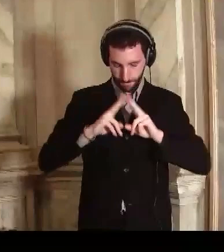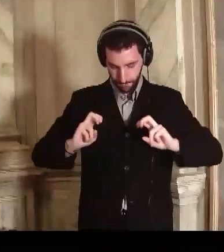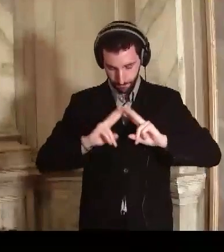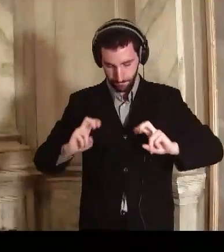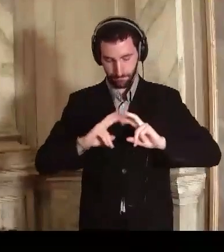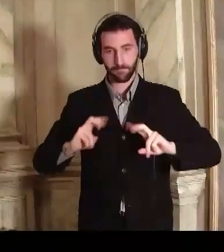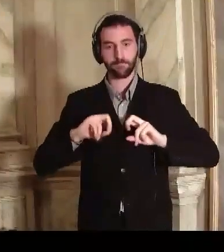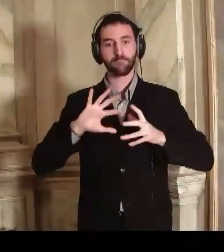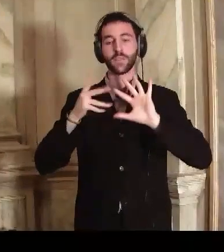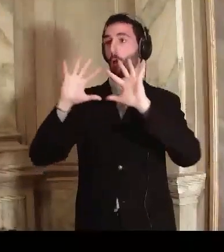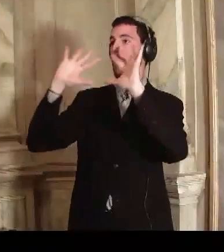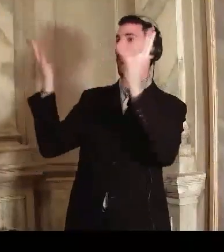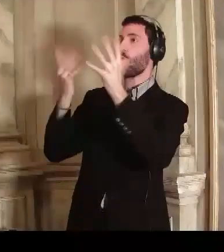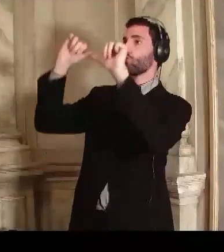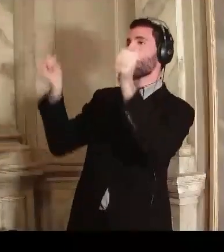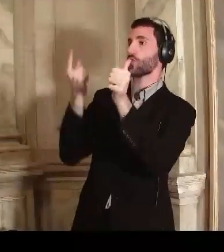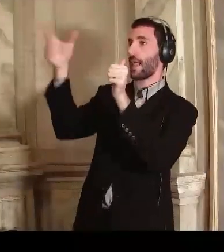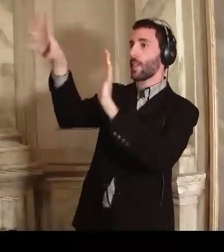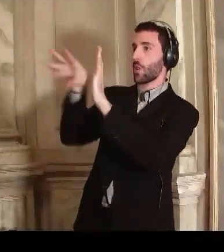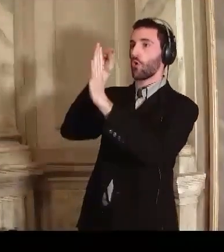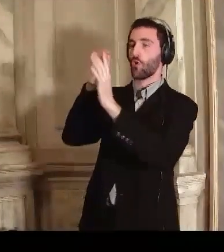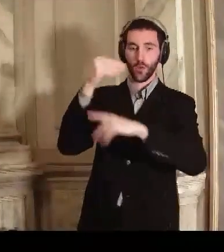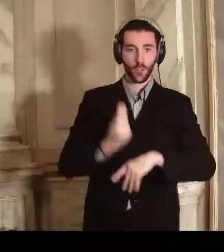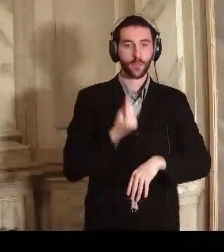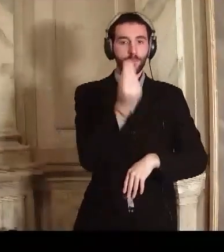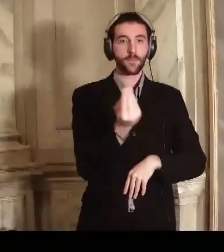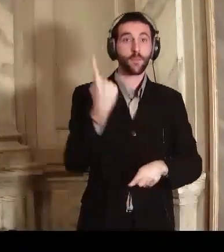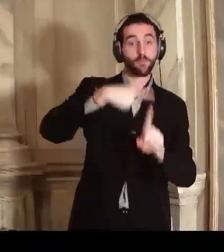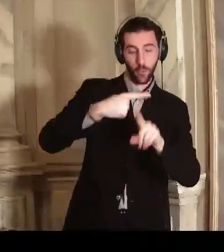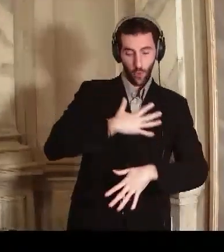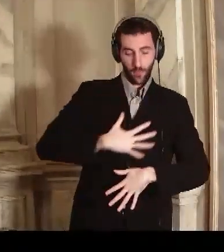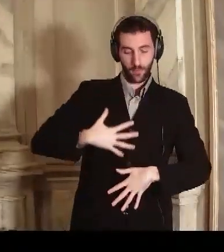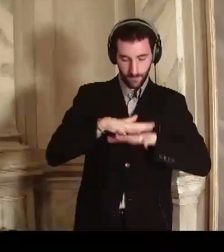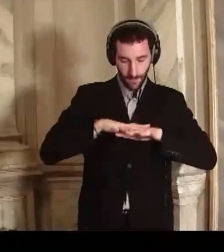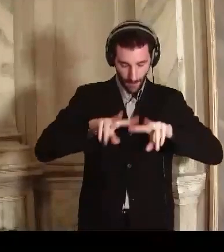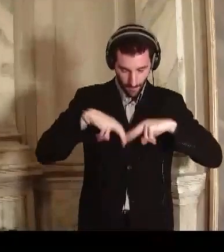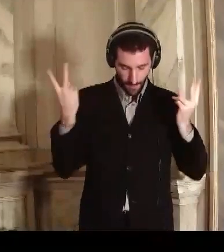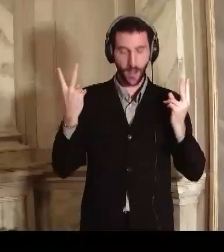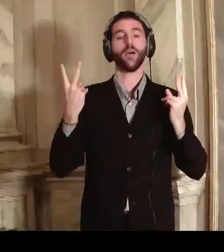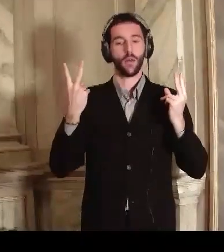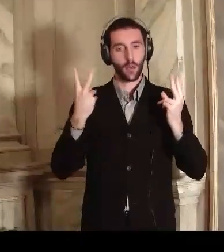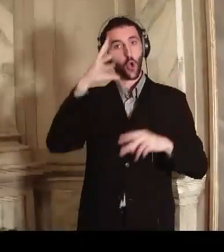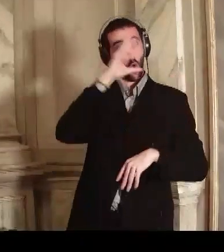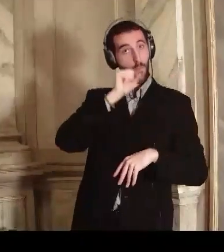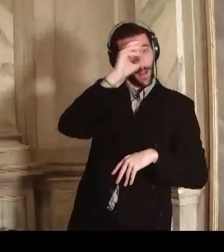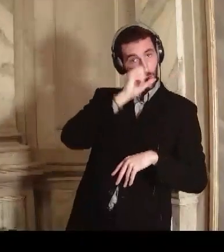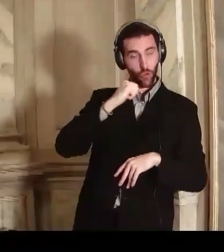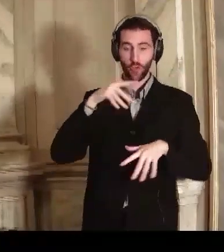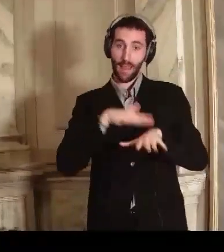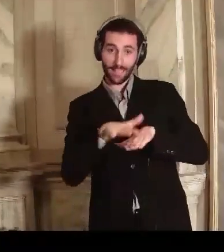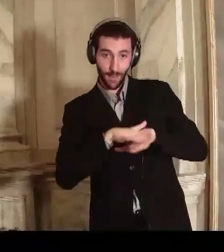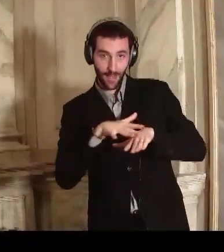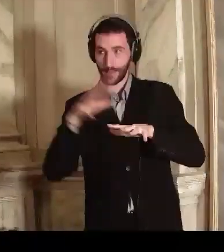come modelli esterni del mondo con le nostre mappe interiori più inesplorate e dunque alterando i nostri stati di comprensione ed